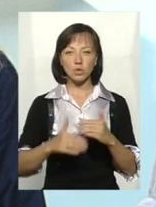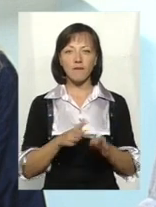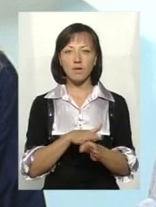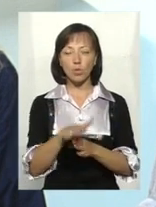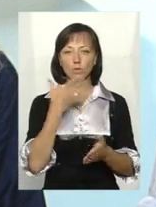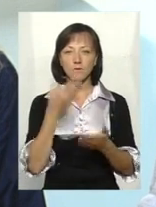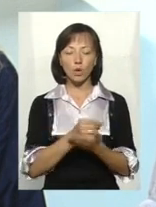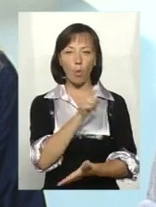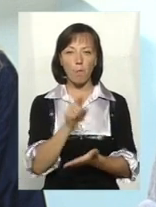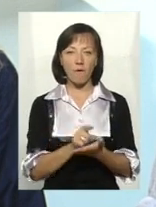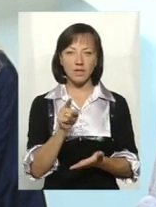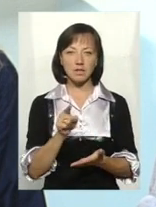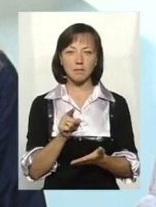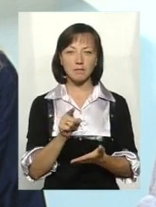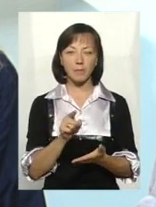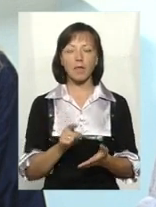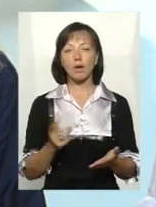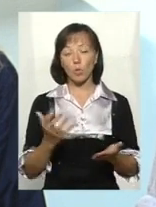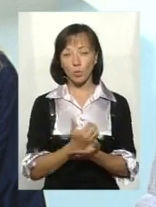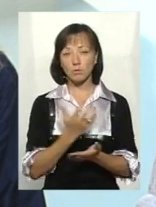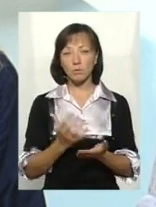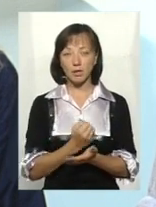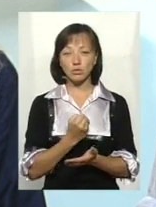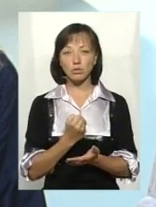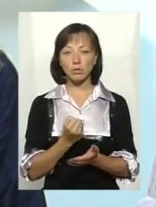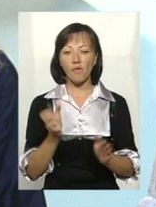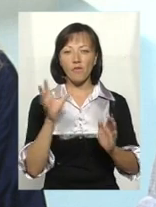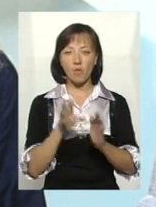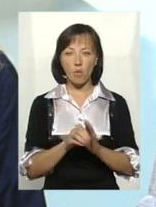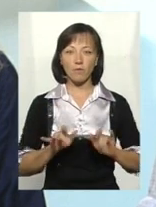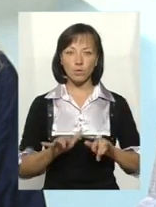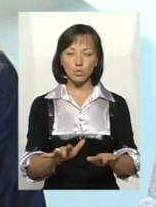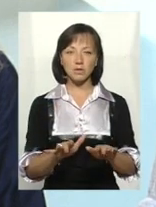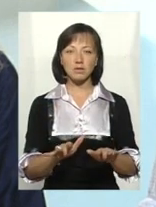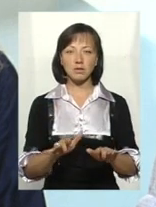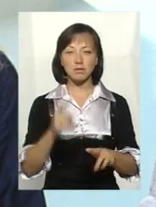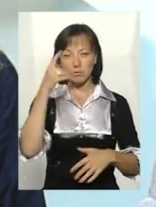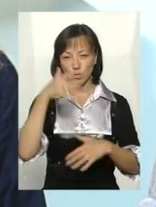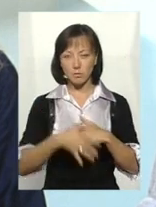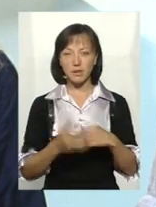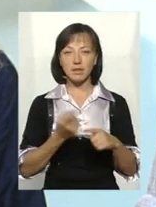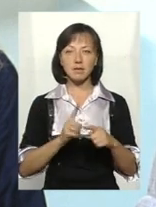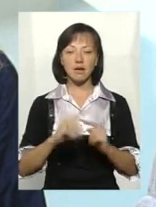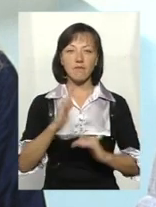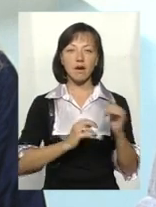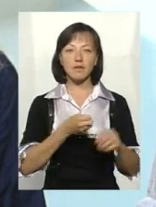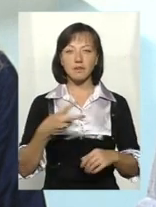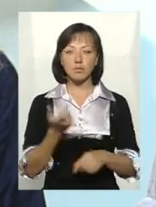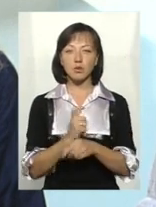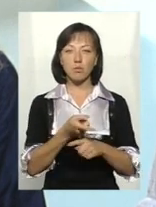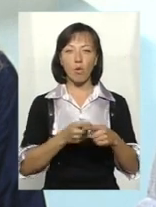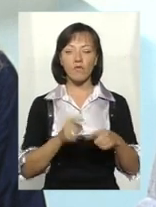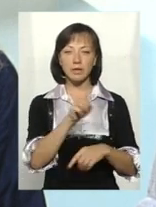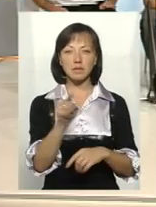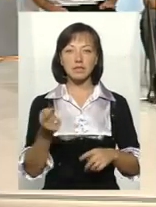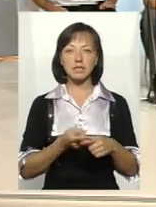свої обов'язки, треба сказати, досить успішно. Входять в курс справи, розуміння. Це фахівці. Більша половина з них –